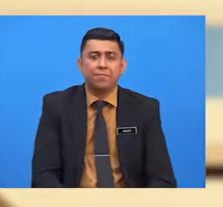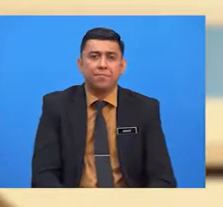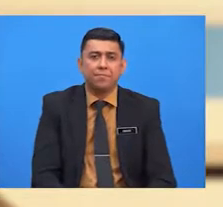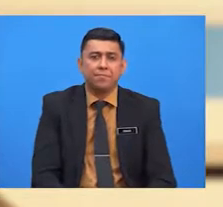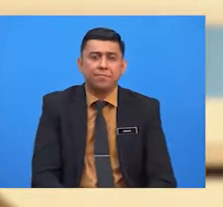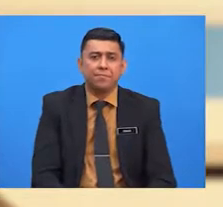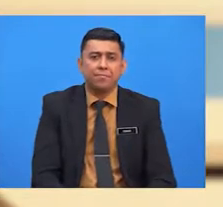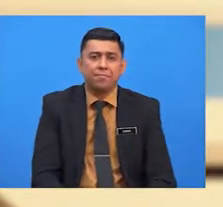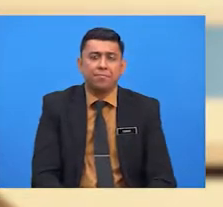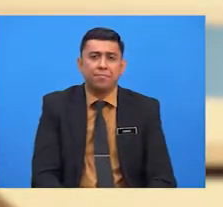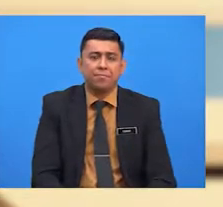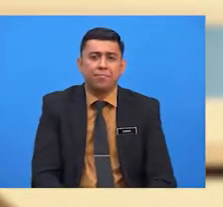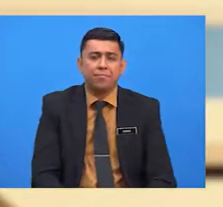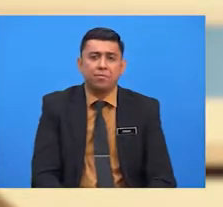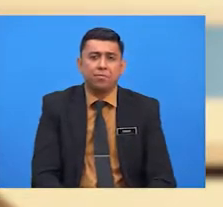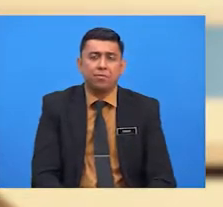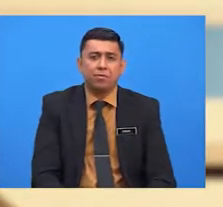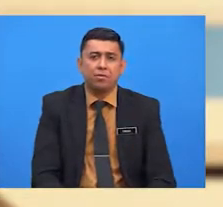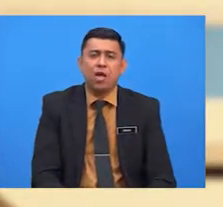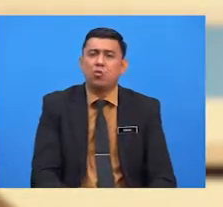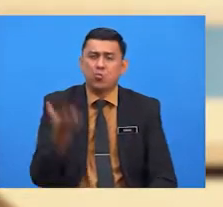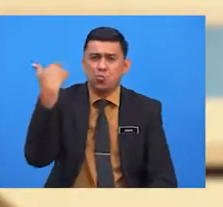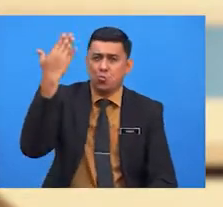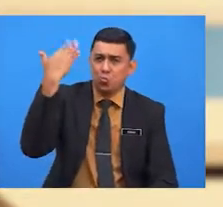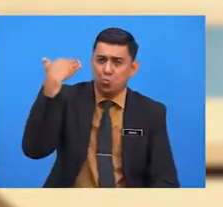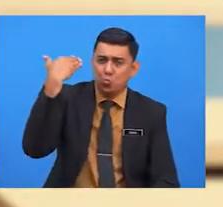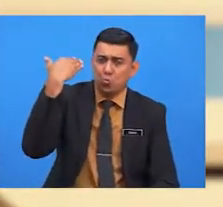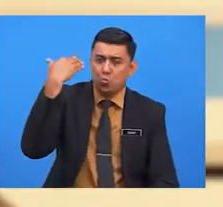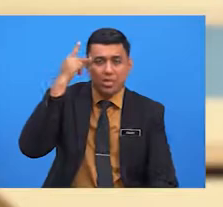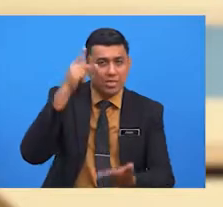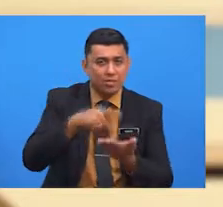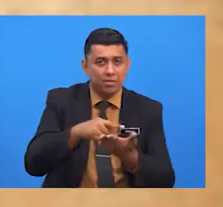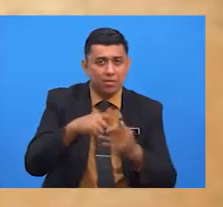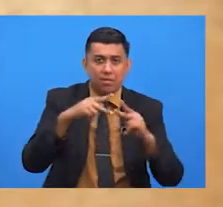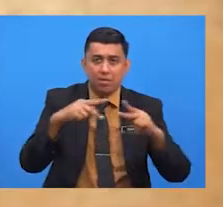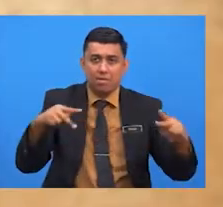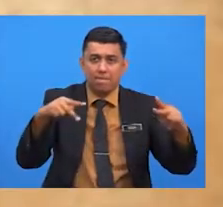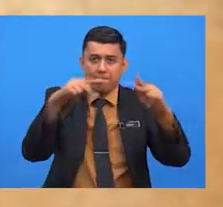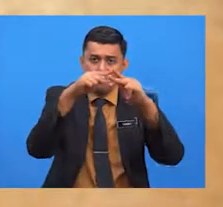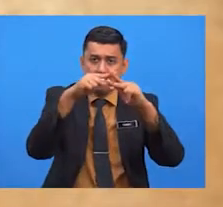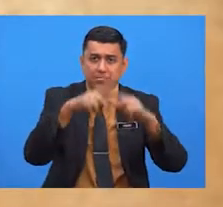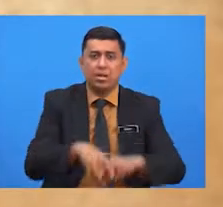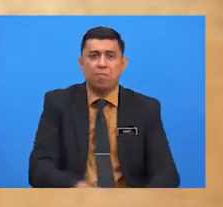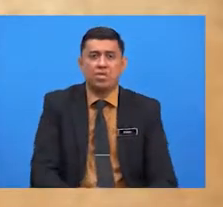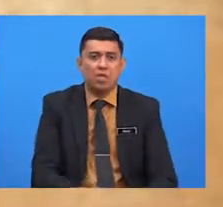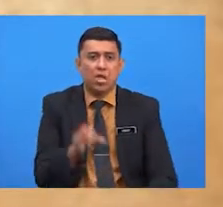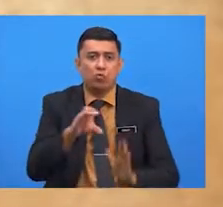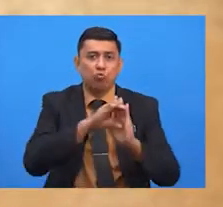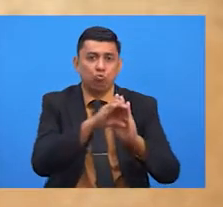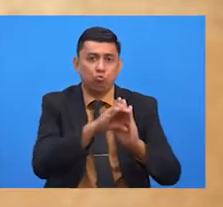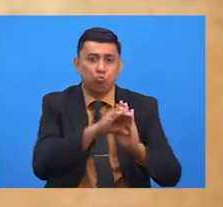Piramid yang terkenal dalam tamadun Mesir purba ialah Piramid Giza. Piramid